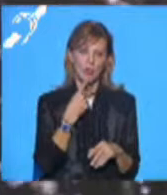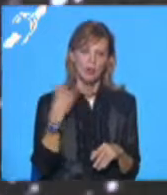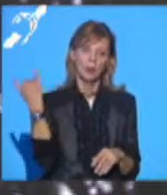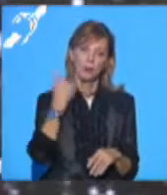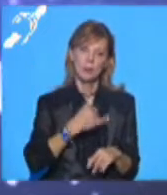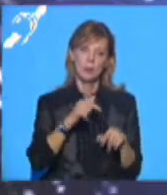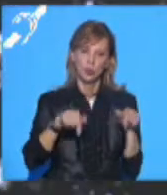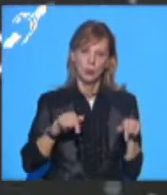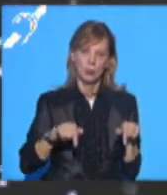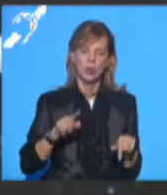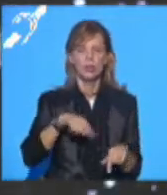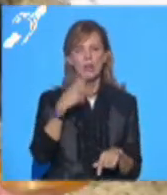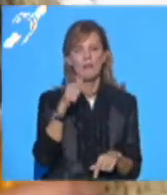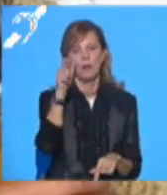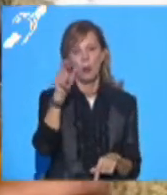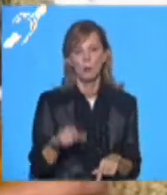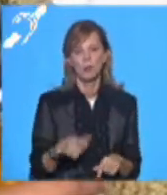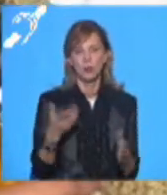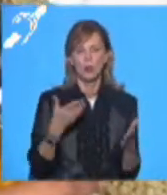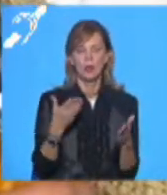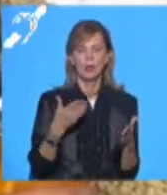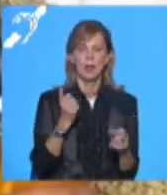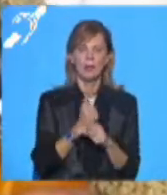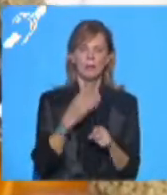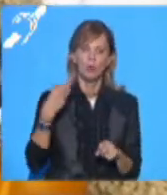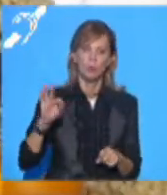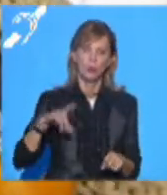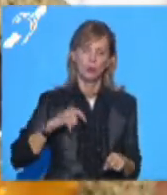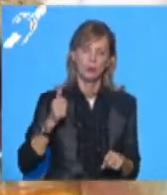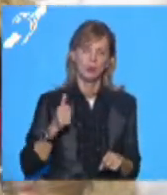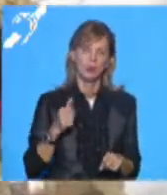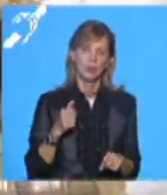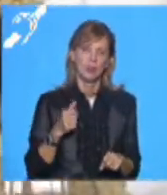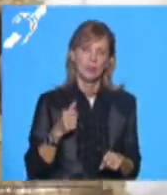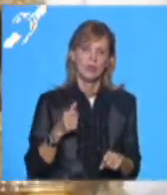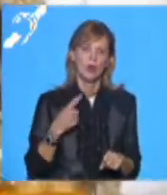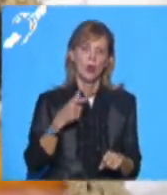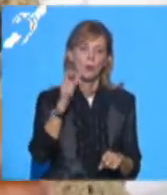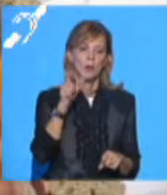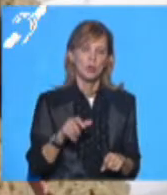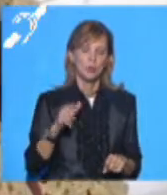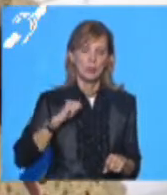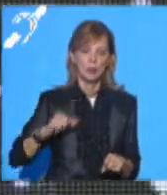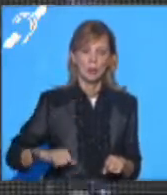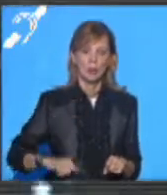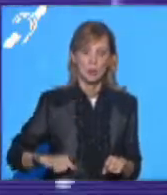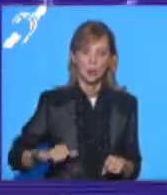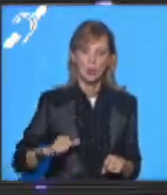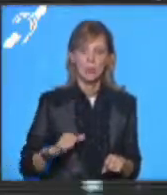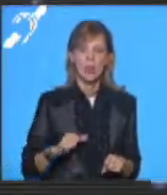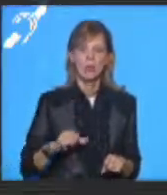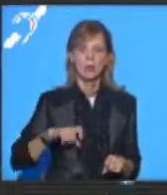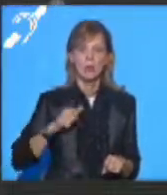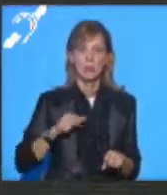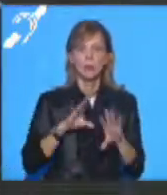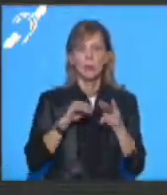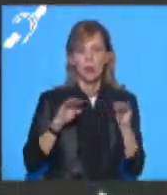Craiova. Un alt designer în premieră la Craiova este Genuine Concept din Constanța, adică zic că sunt foarte multe